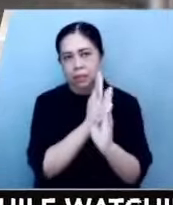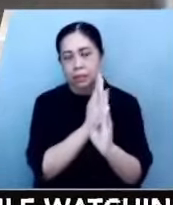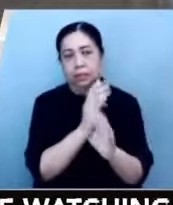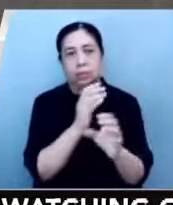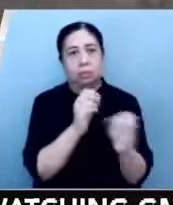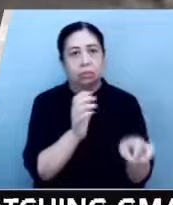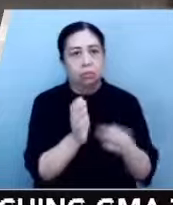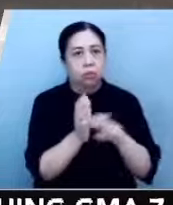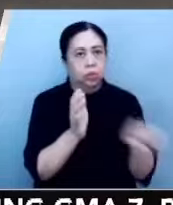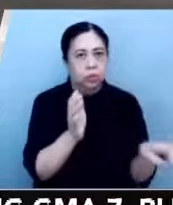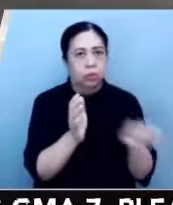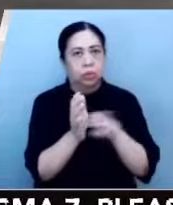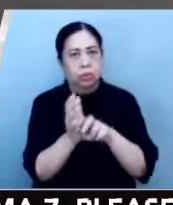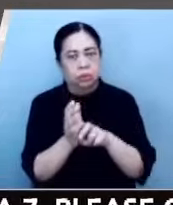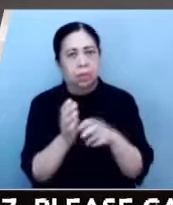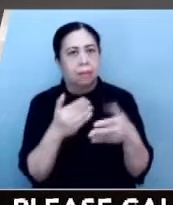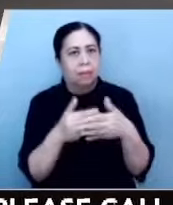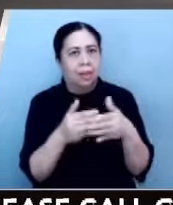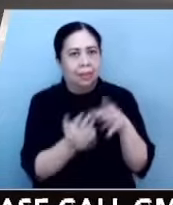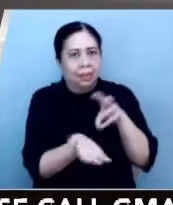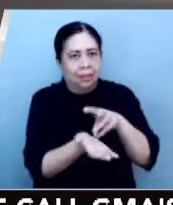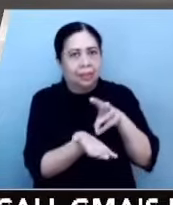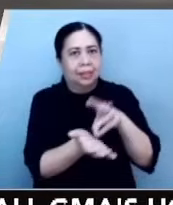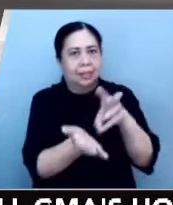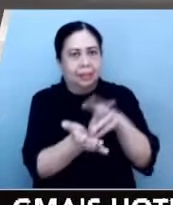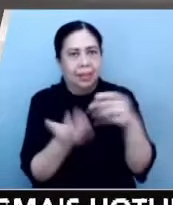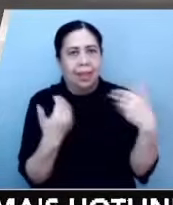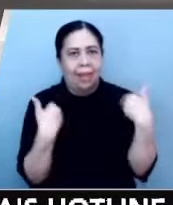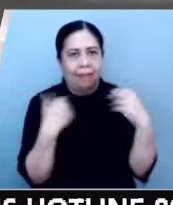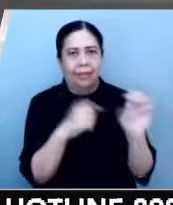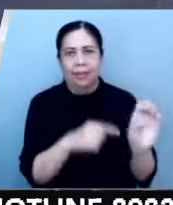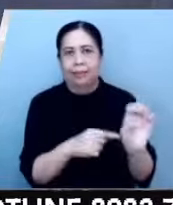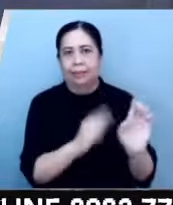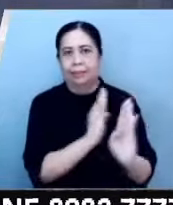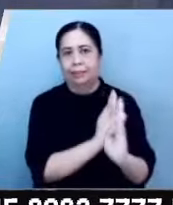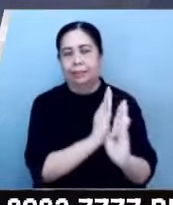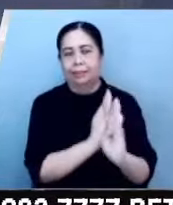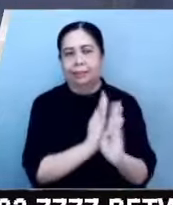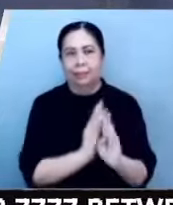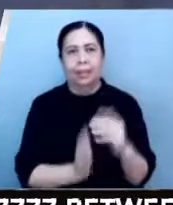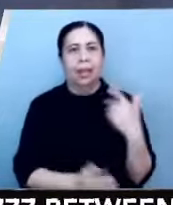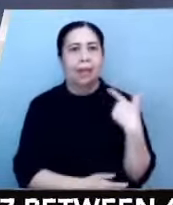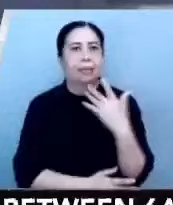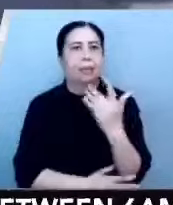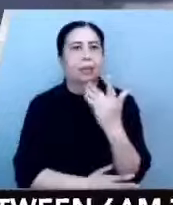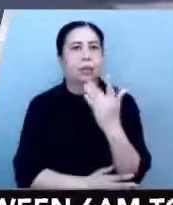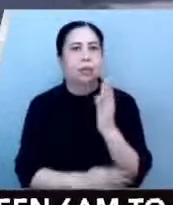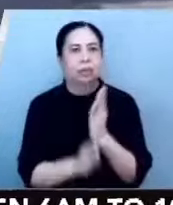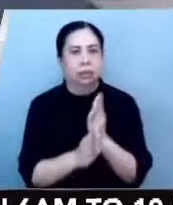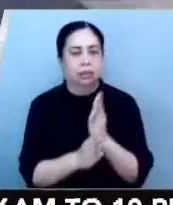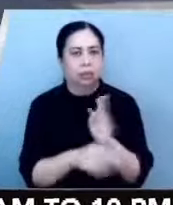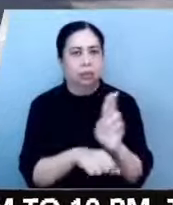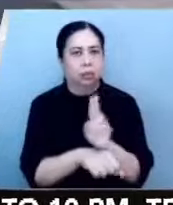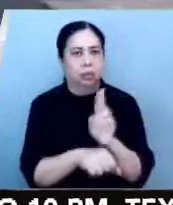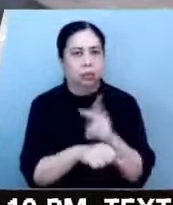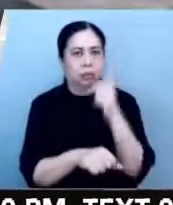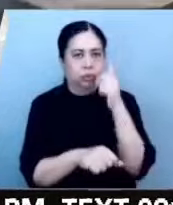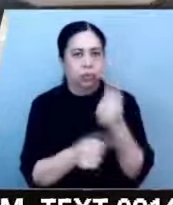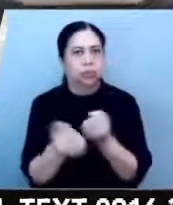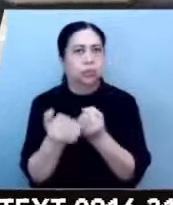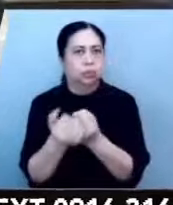ng mga pasahero malapit sa apektadong ruta. Meron daw inisyal ng 25 bus unit ang gagamitin para rito.